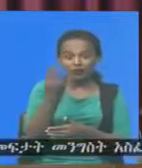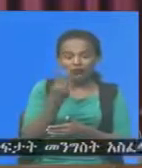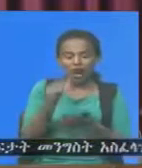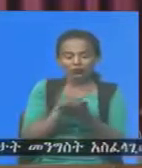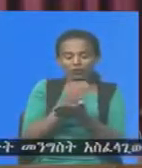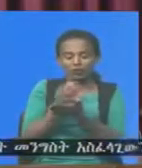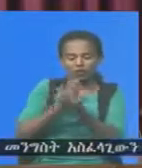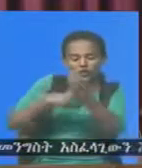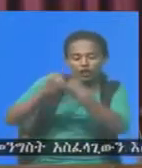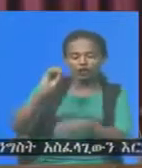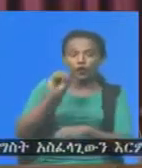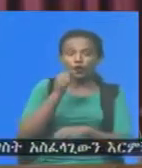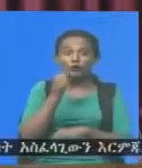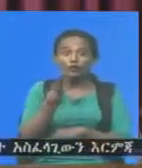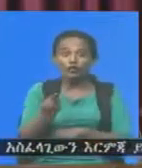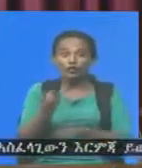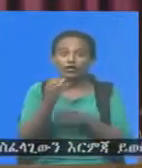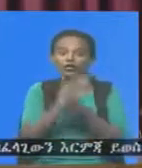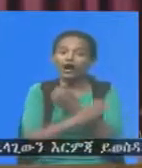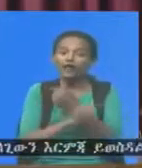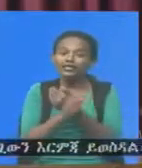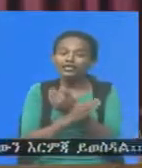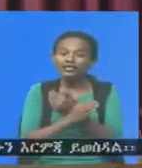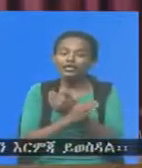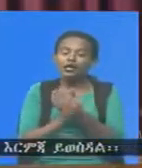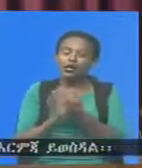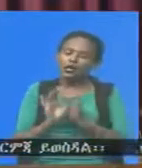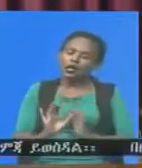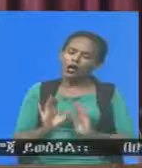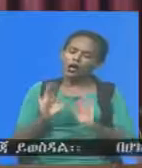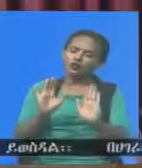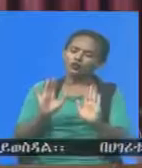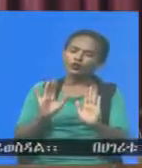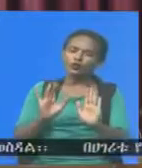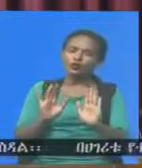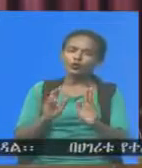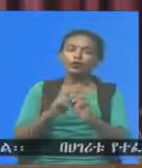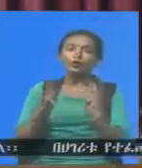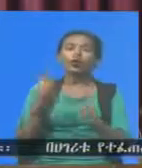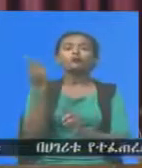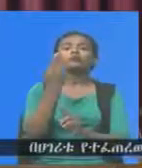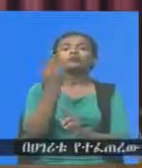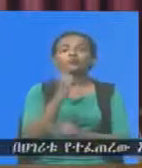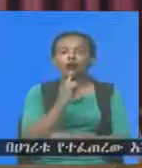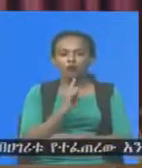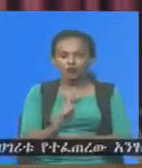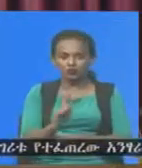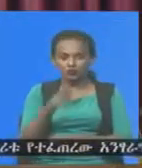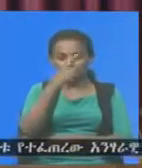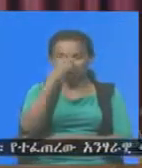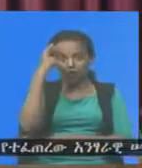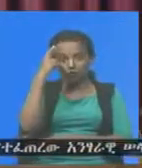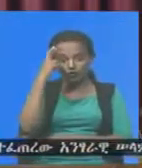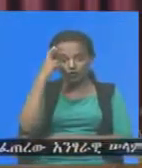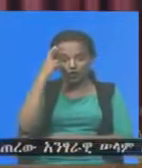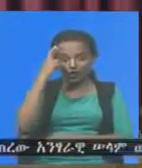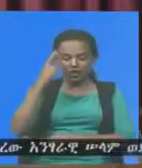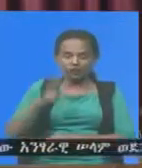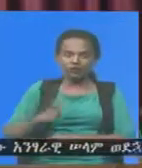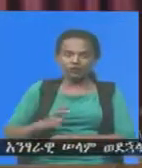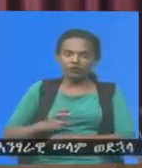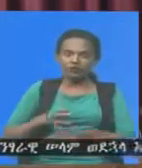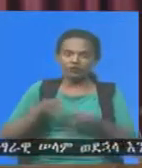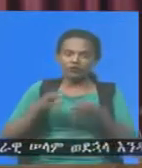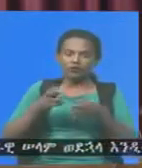ሸጣለው ቢል ለሀገር ለራሱ ለኢንዱስትሪያል ፓርኩም በጣም ጠቃሚ ነው። ምክንያቱም ትራንስፖርት ተሌለው